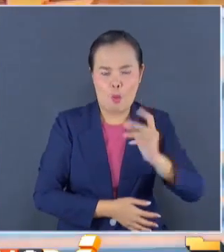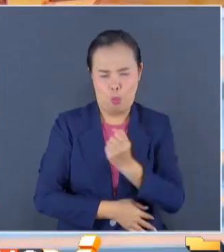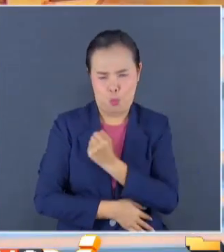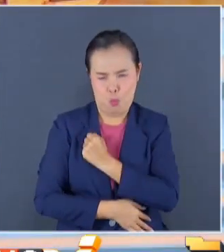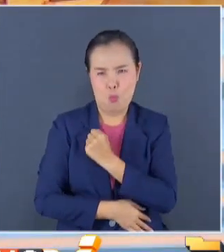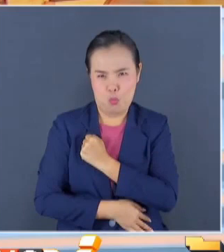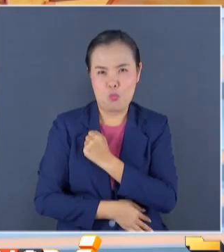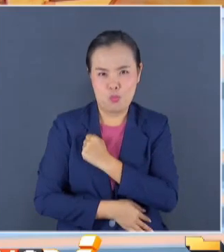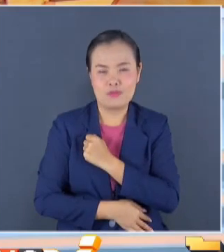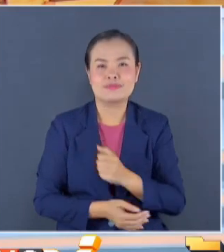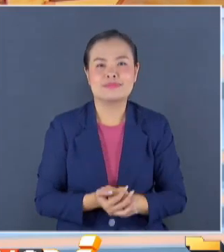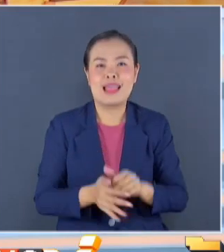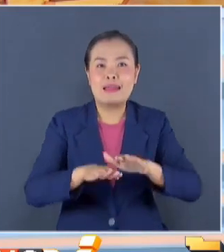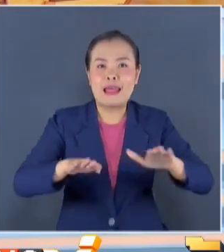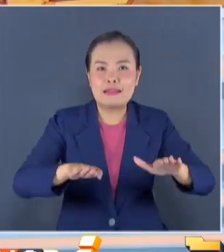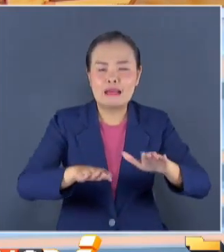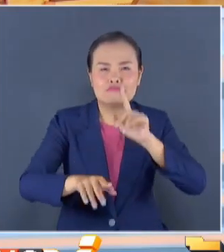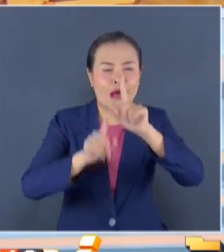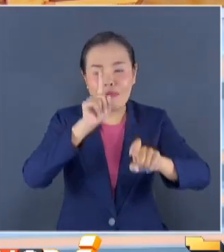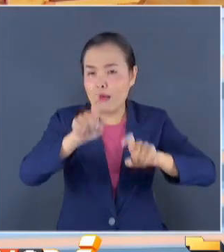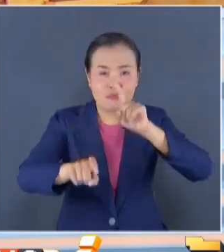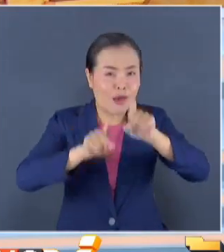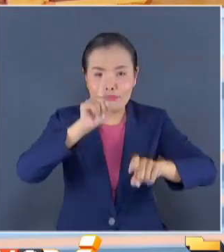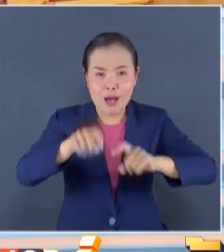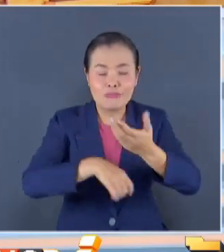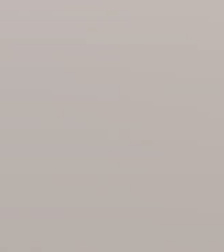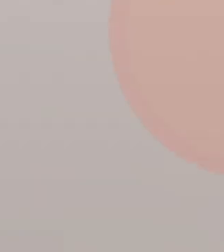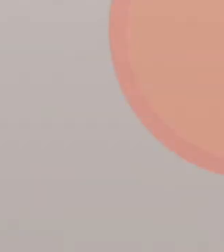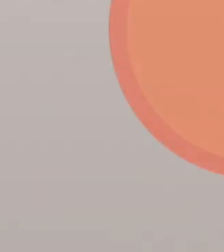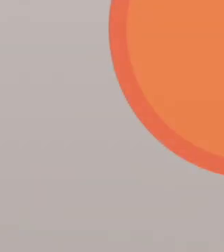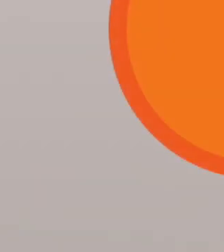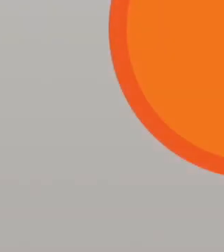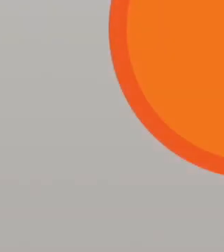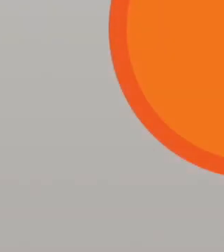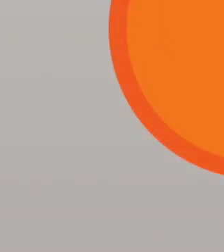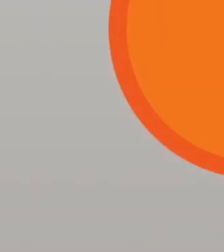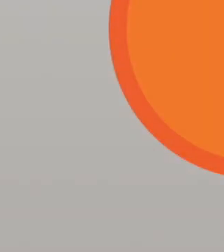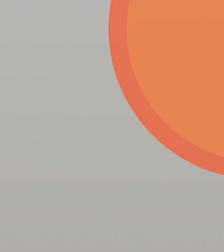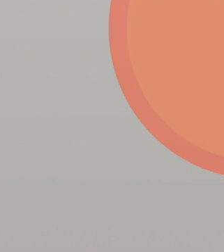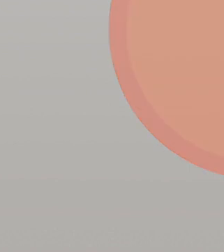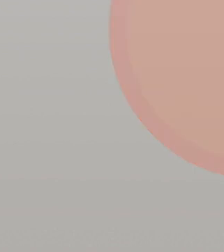ะคุณผู้ชมฮะเพราะว่าอะไรฮะเด็กวันนึงเนี่ยคำถามเยอะมากเลยนะฮะ